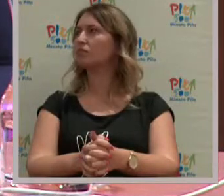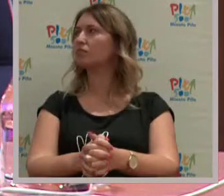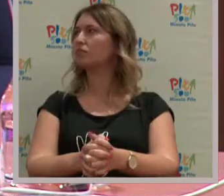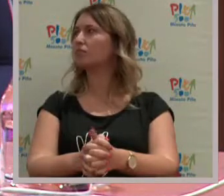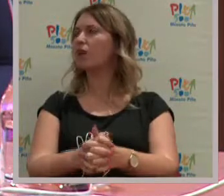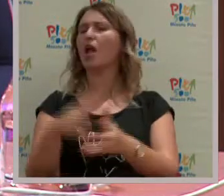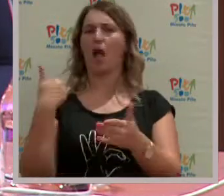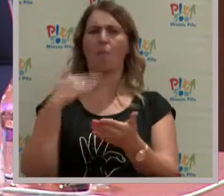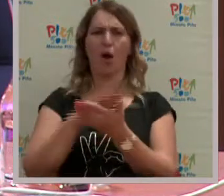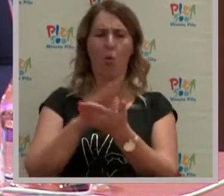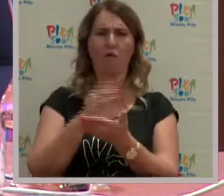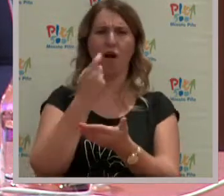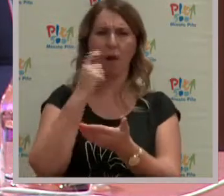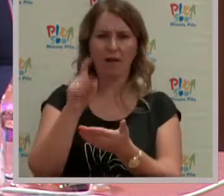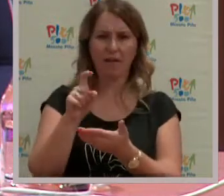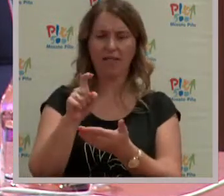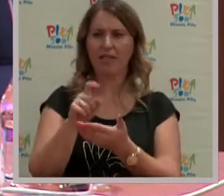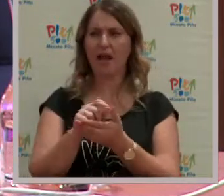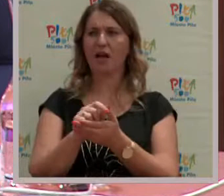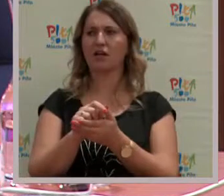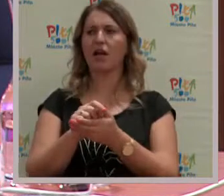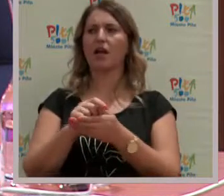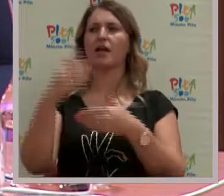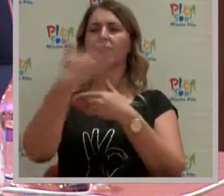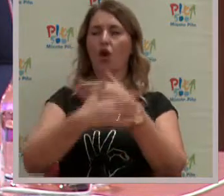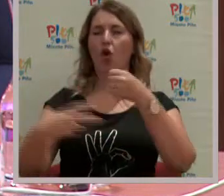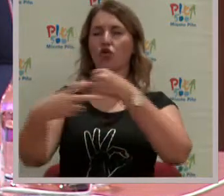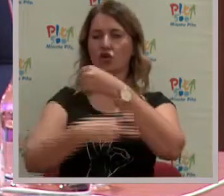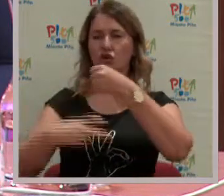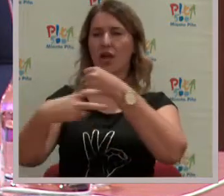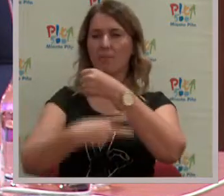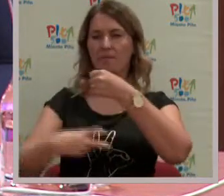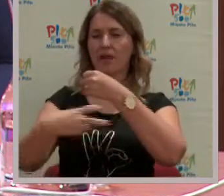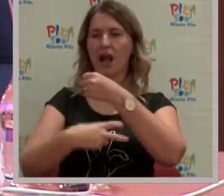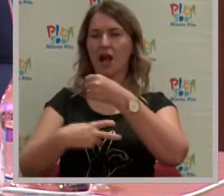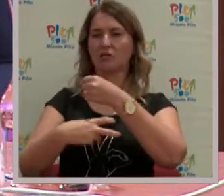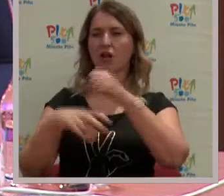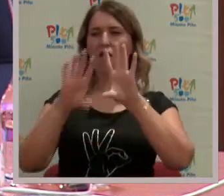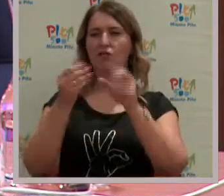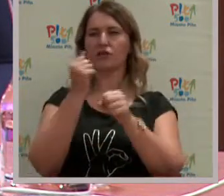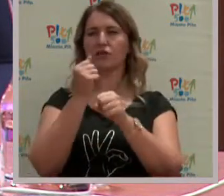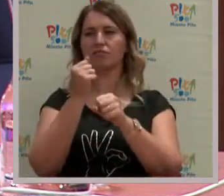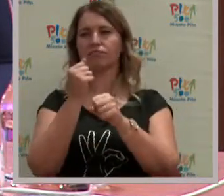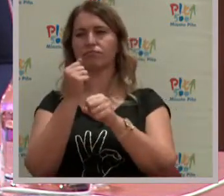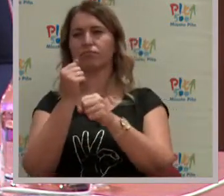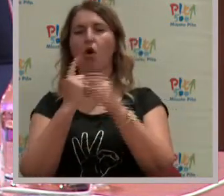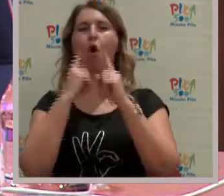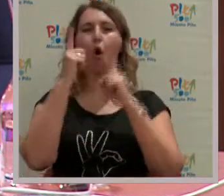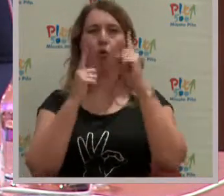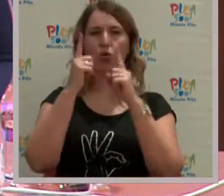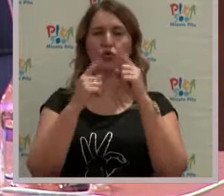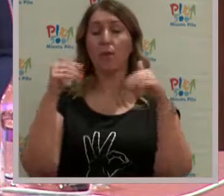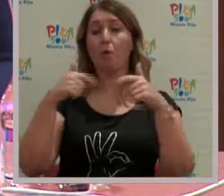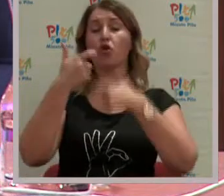w kwietniu, a do końca sierpnia działkowcy, ogrody działkowe miały taką możliwość złożenia swoich